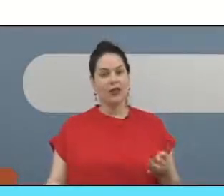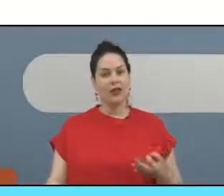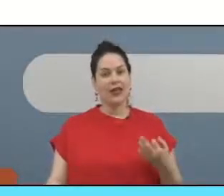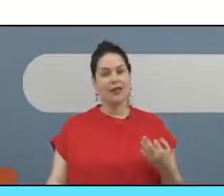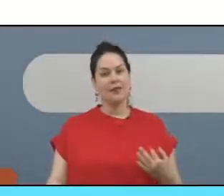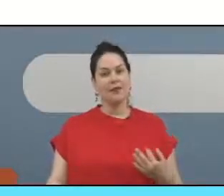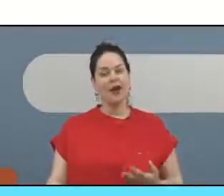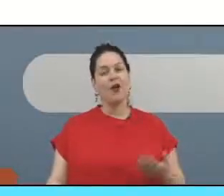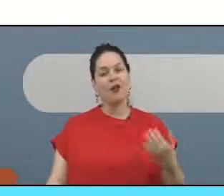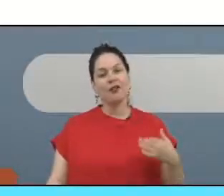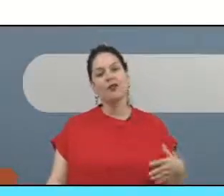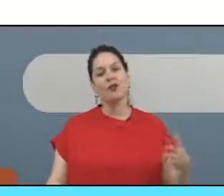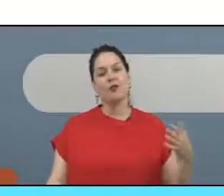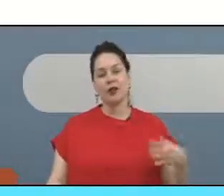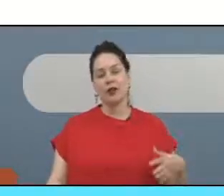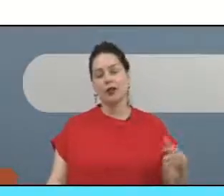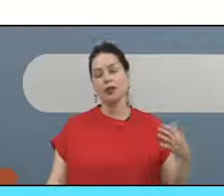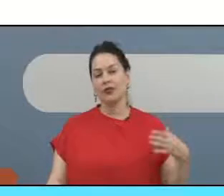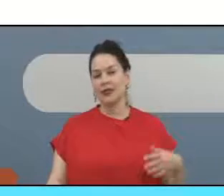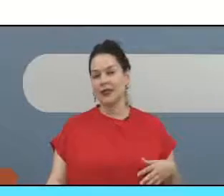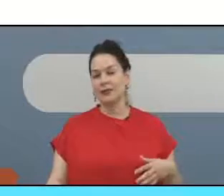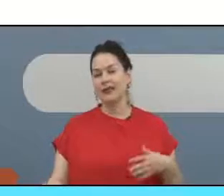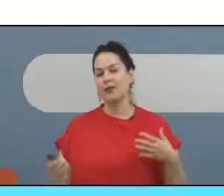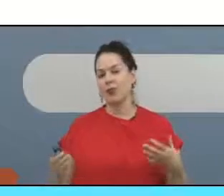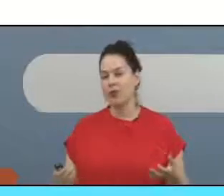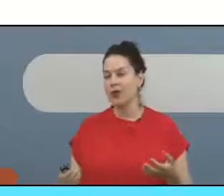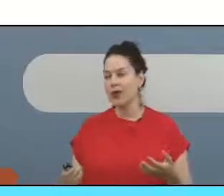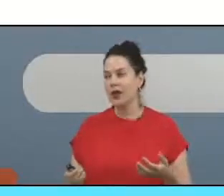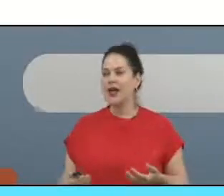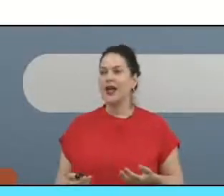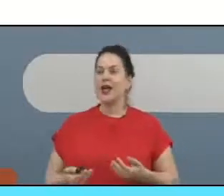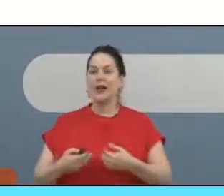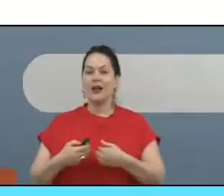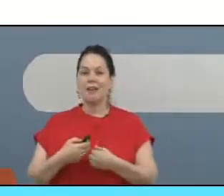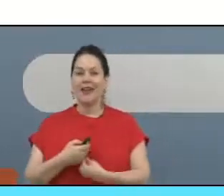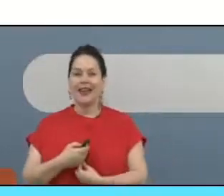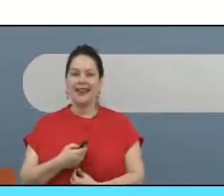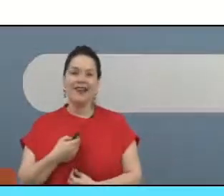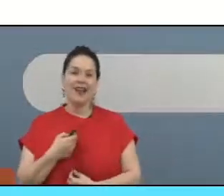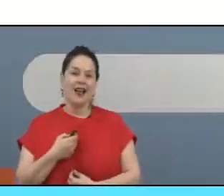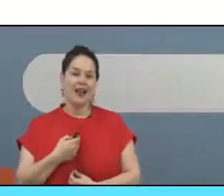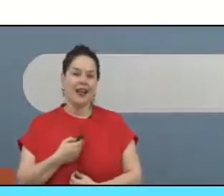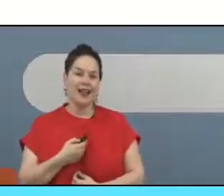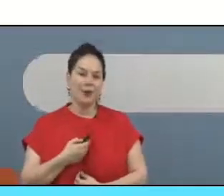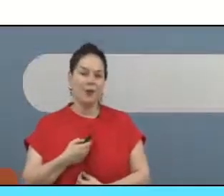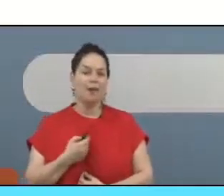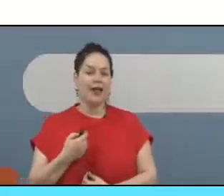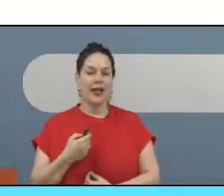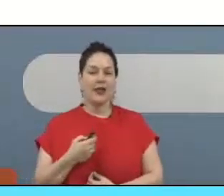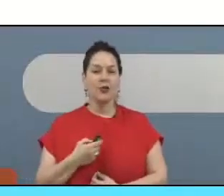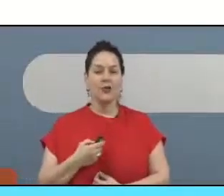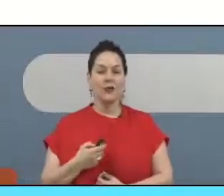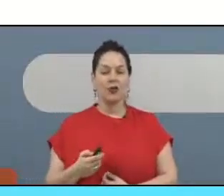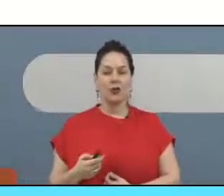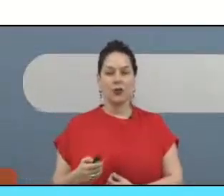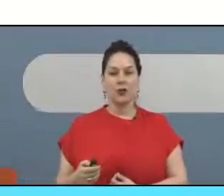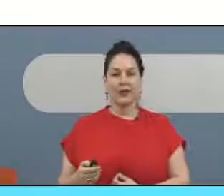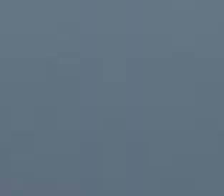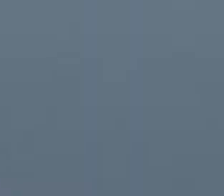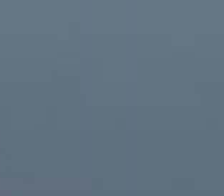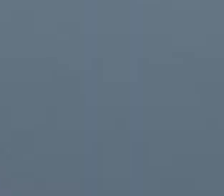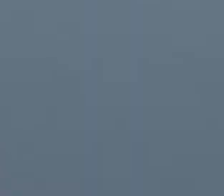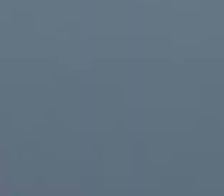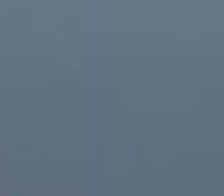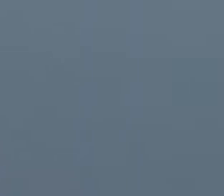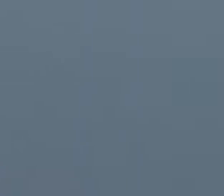ונוכל לראות שבעצם האופן שבו אנחנו תופסים סיפור, מעיד עלינו מה אנחנו רוצים לראות